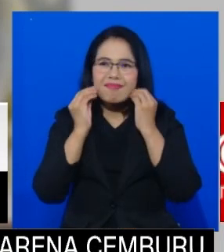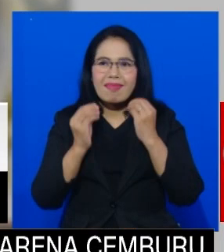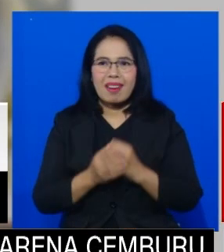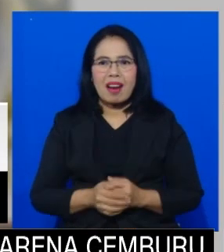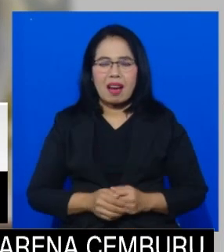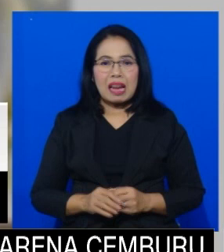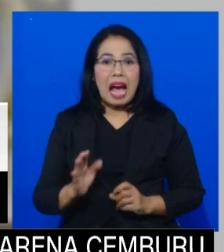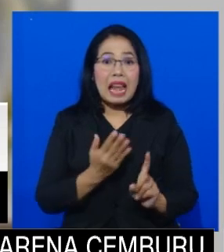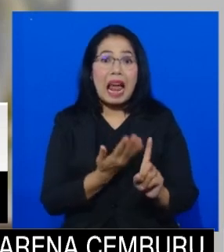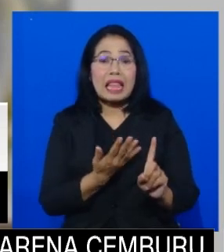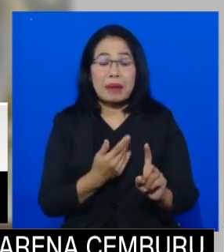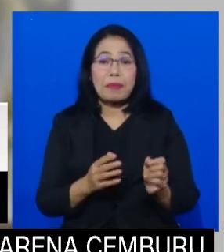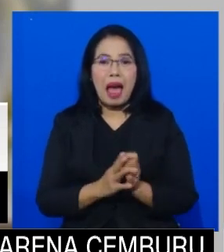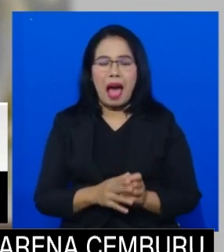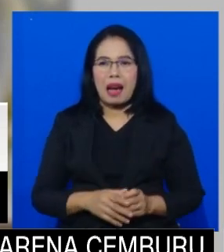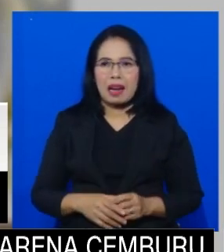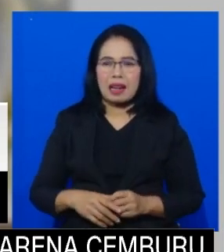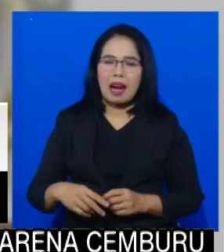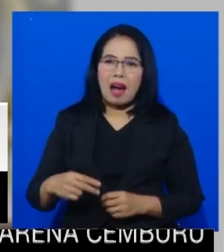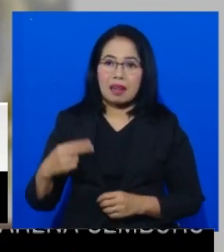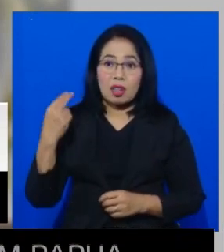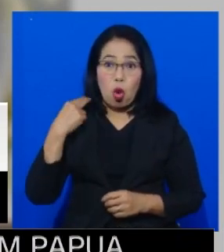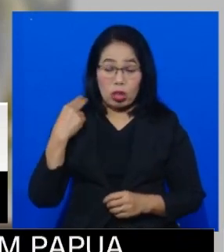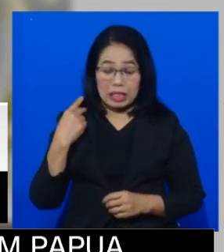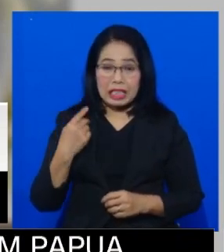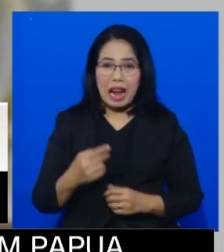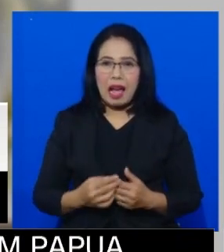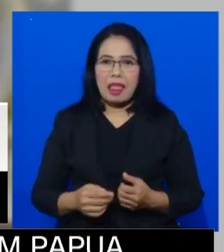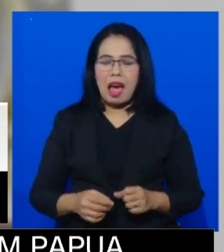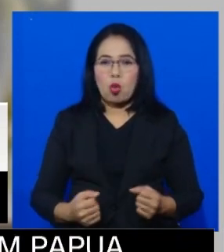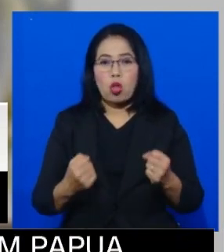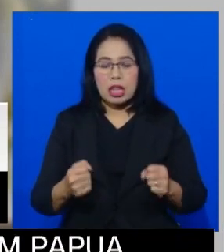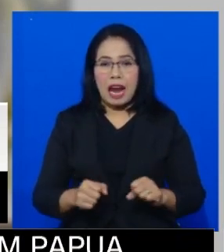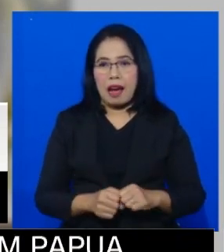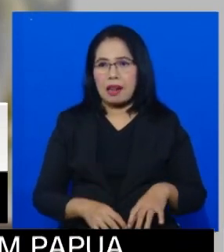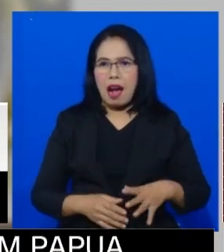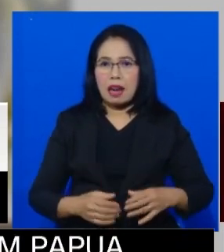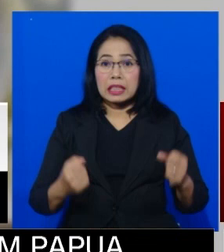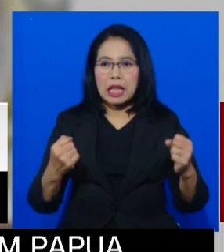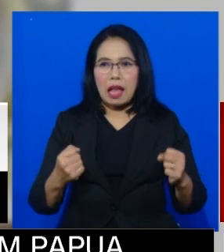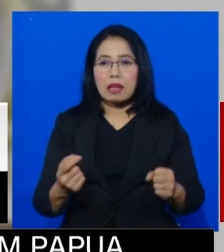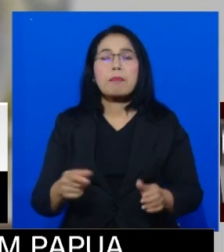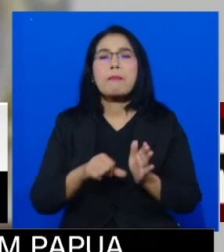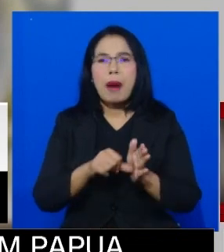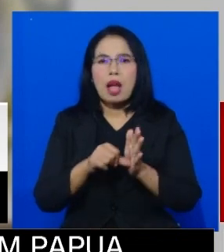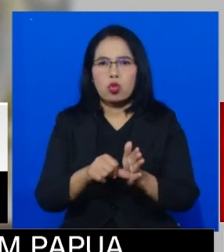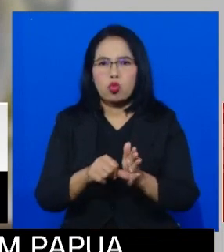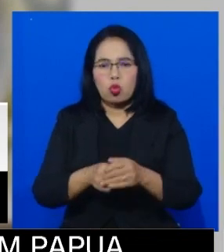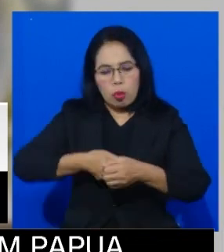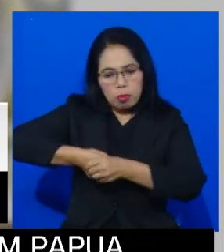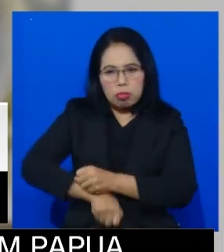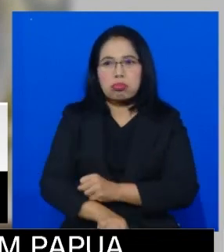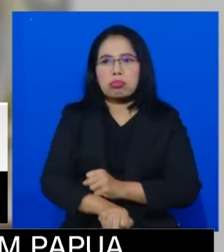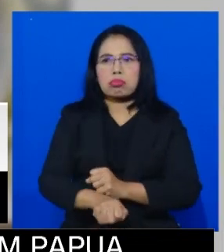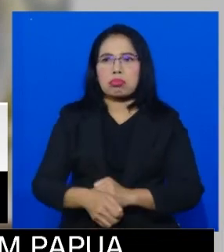medis, penumpang bernama Yulia Maria ini langsung berinisiatif membantu proses persalinan. Pertolongannya dilakukan dengan cepat